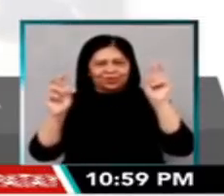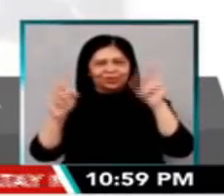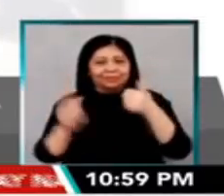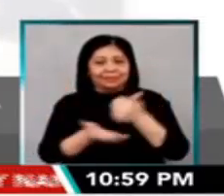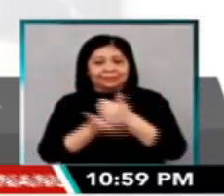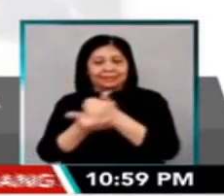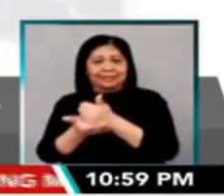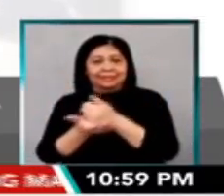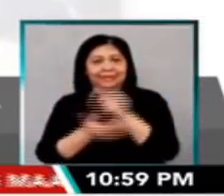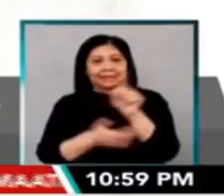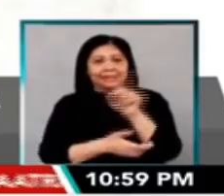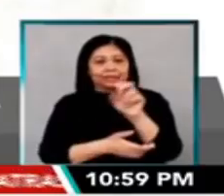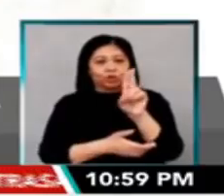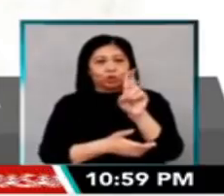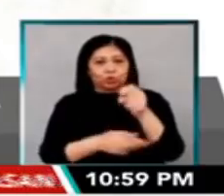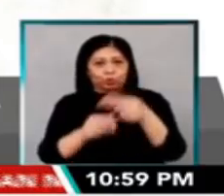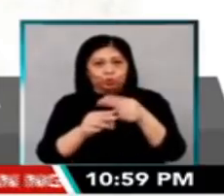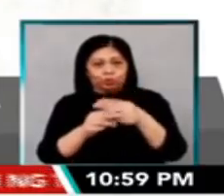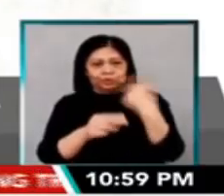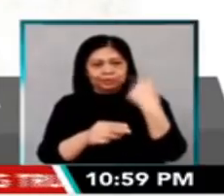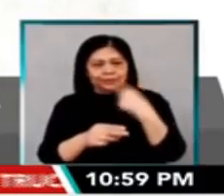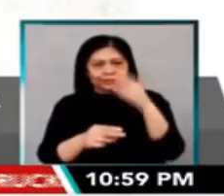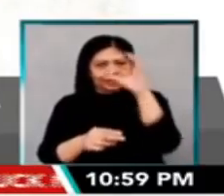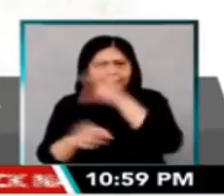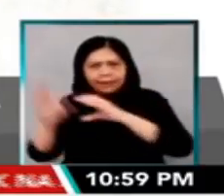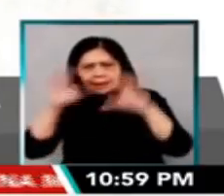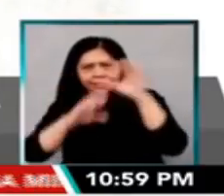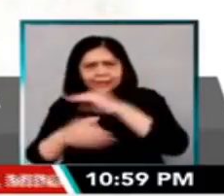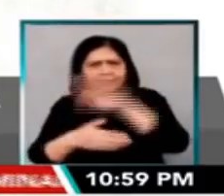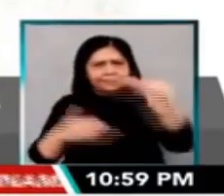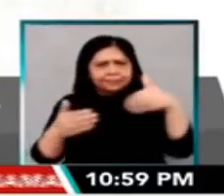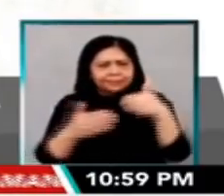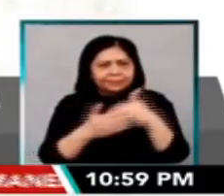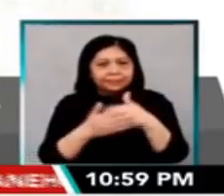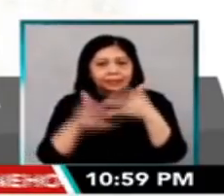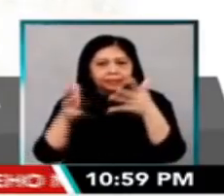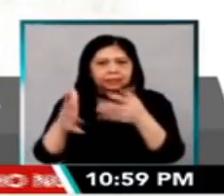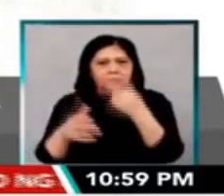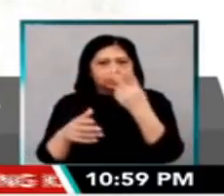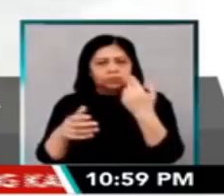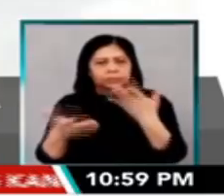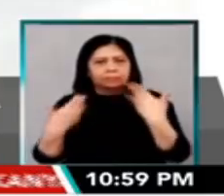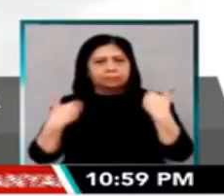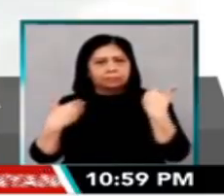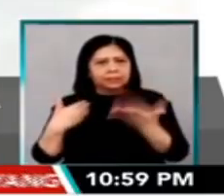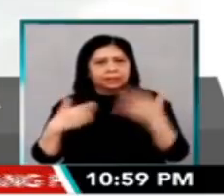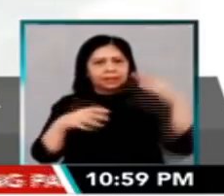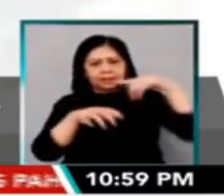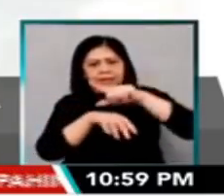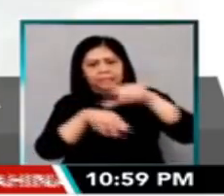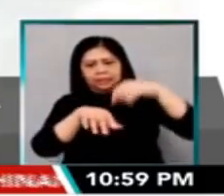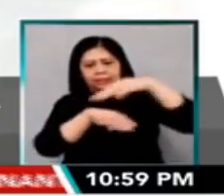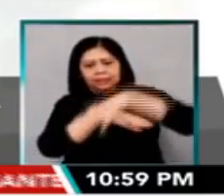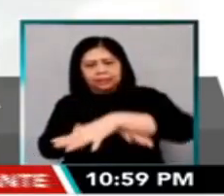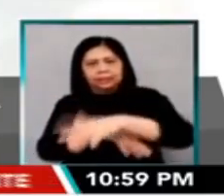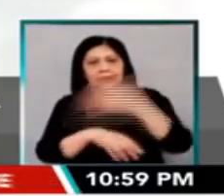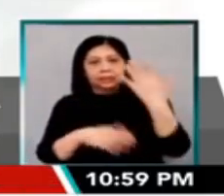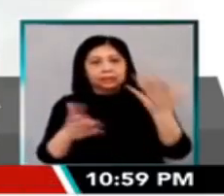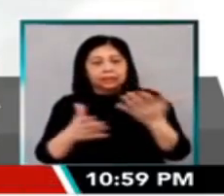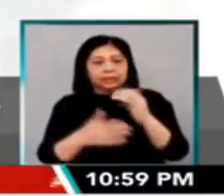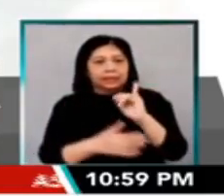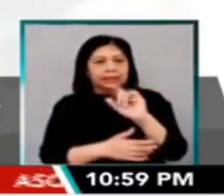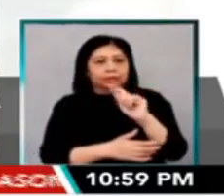para mahanap at ma-recover ang lahat, ang labi ng 2 biktima ng landslide sa Antamok River sa Itogon, Benguet